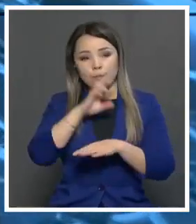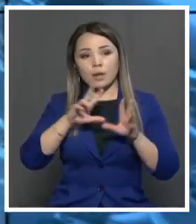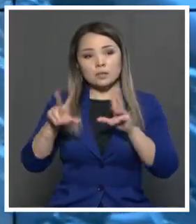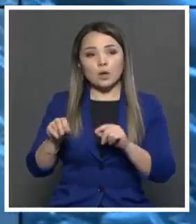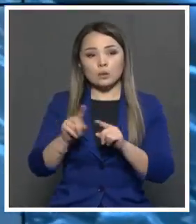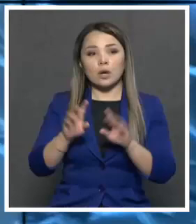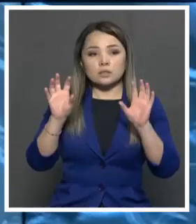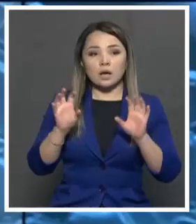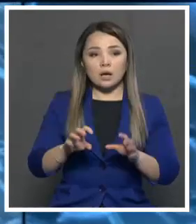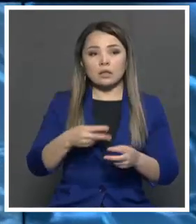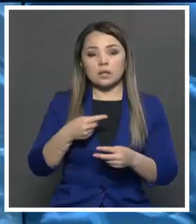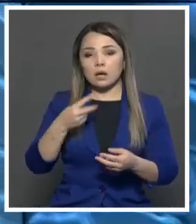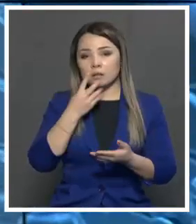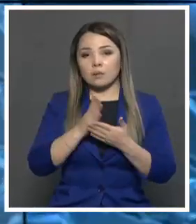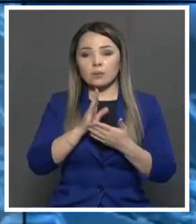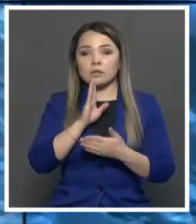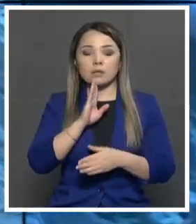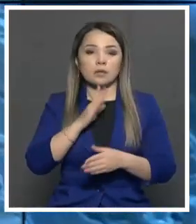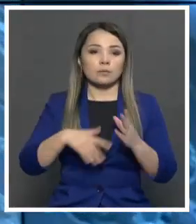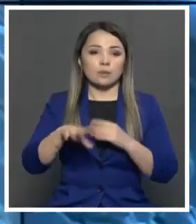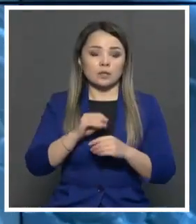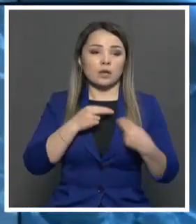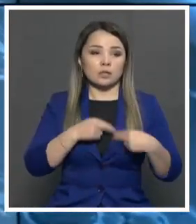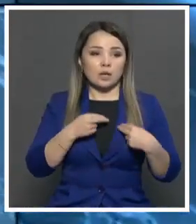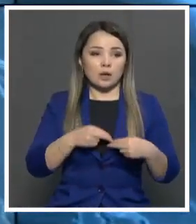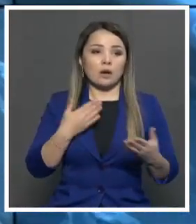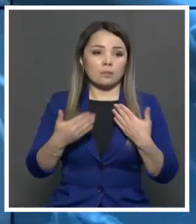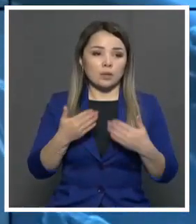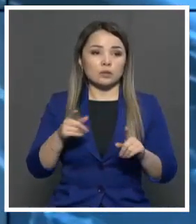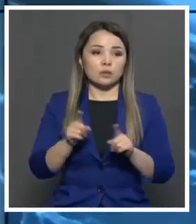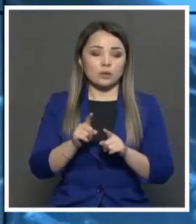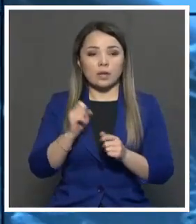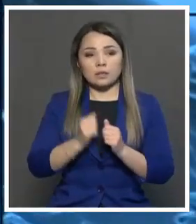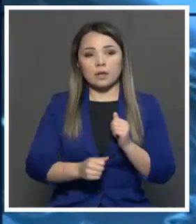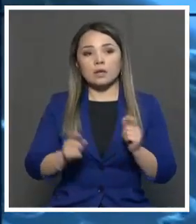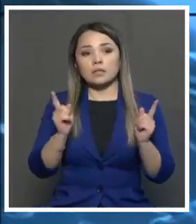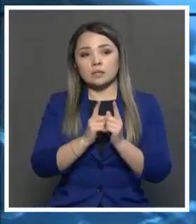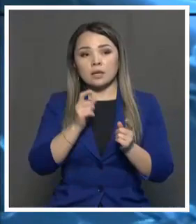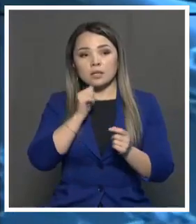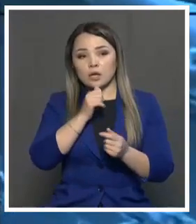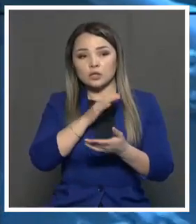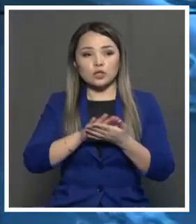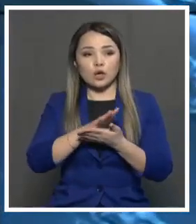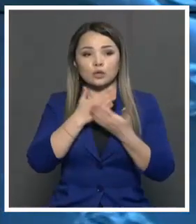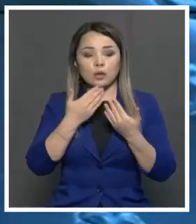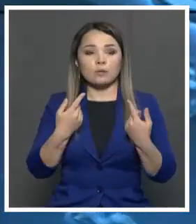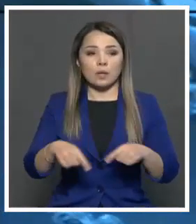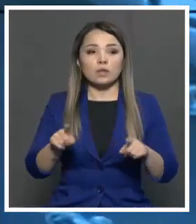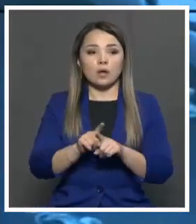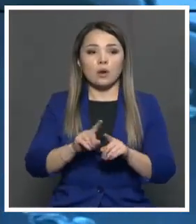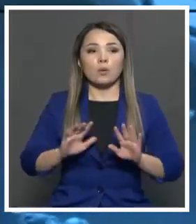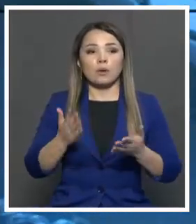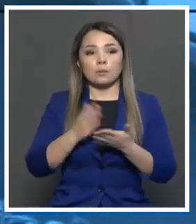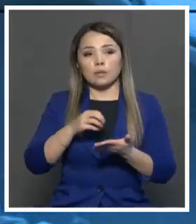кепілдіктері туралы заңға қайшы. Қыз келіншектердің еңбек жолында әділетсіз қарым-қатынасқа жиі кезігетінде ешкімге жасырын емес. Қандай да бір осындай